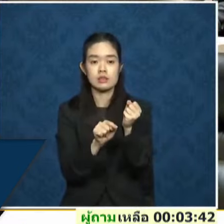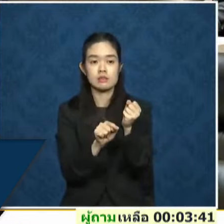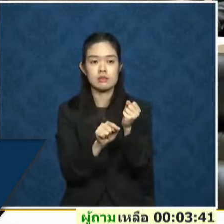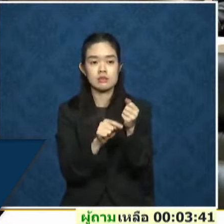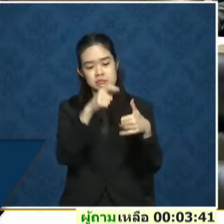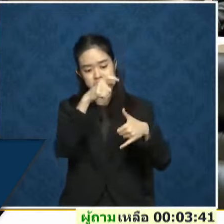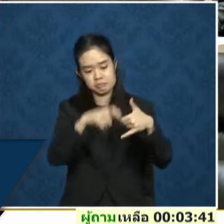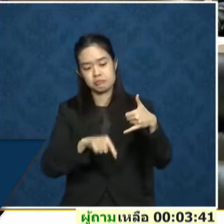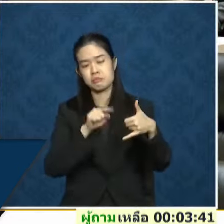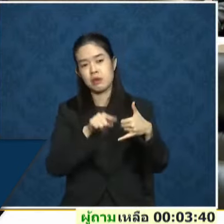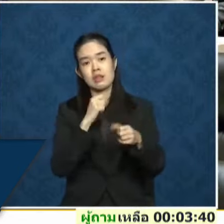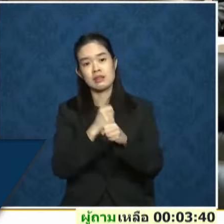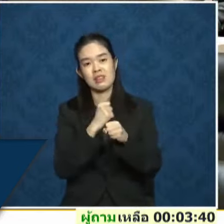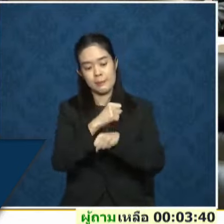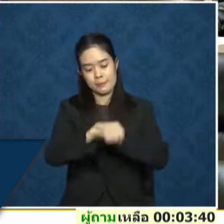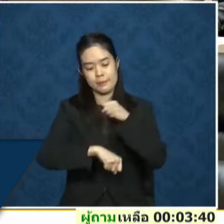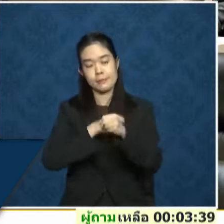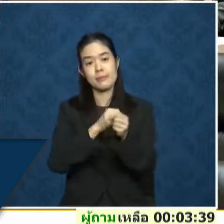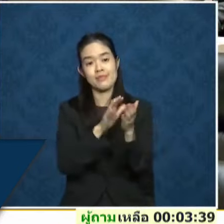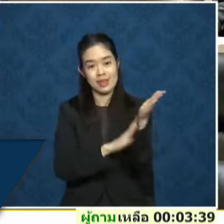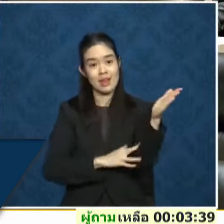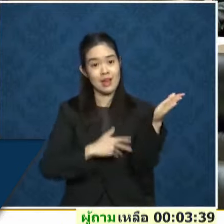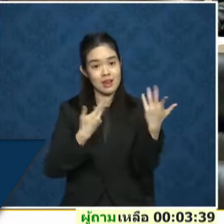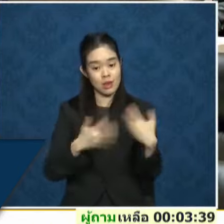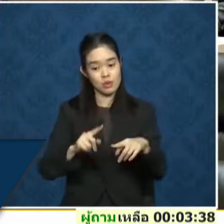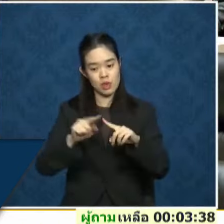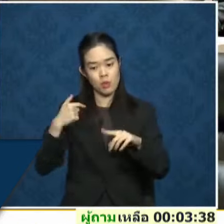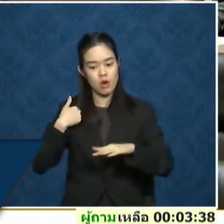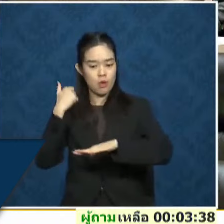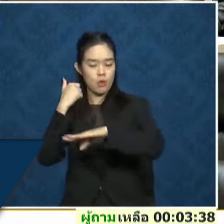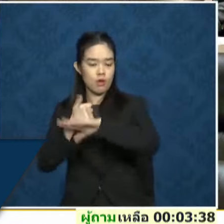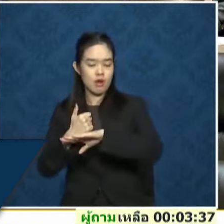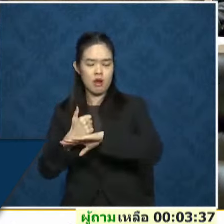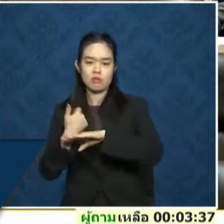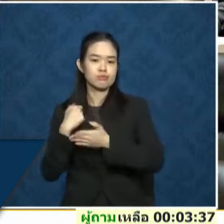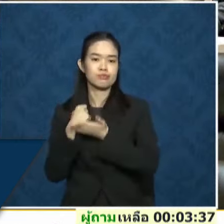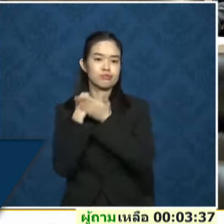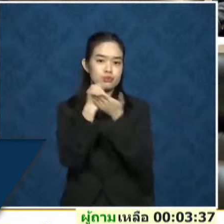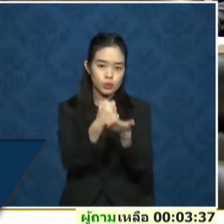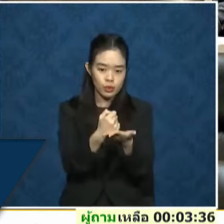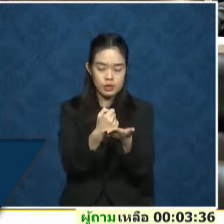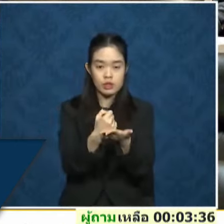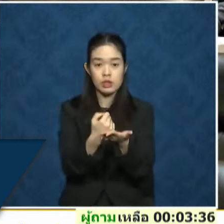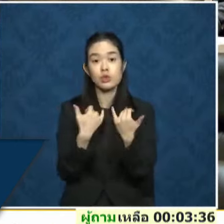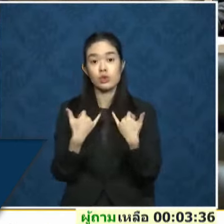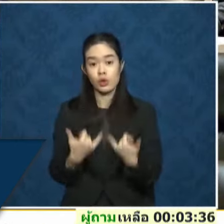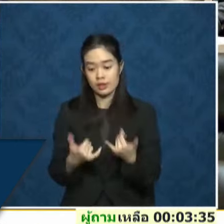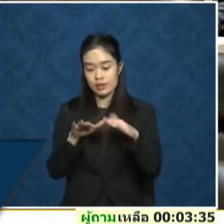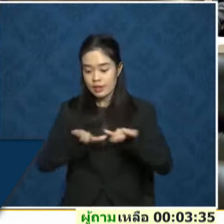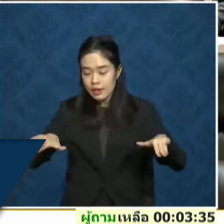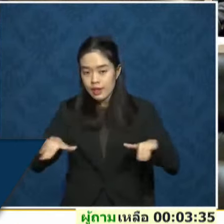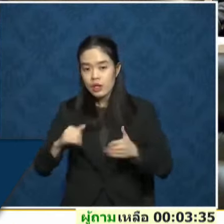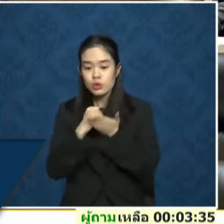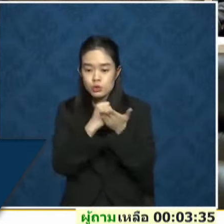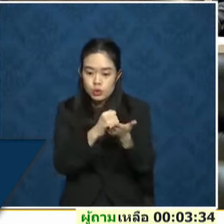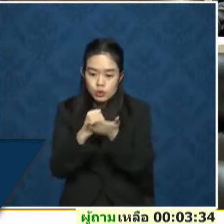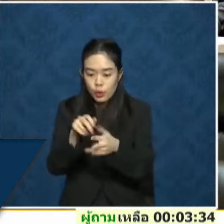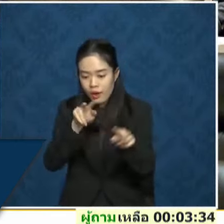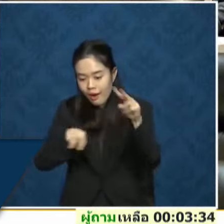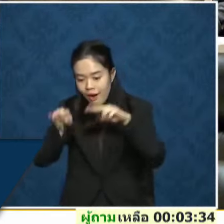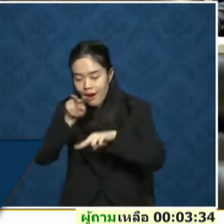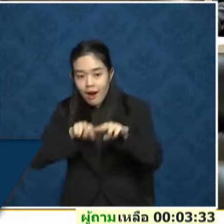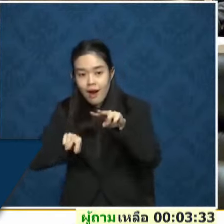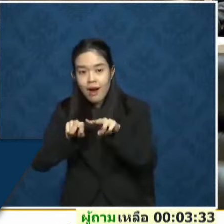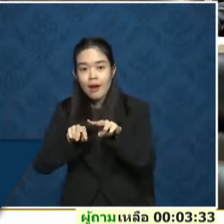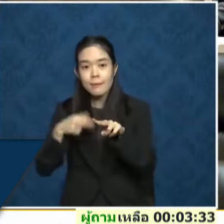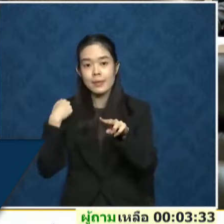บบนี้กับเด็กนักเรียนมาหลายปีไม่มีใครจัดการจนกระทั่งนักเรียนช่วยกันหาหลักฐานที่มันชัดเจนเป็นหลักฐานแชทท